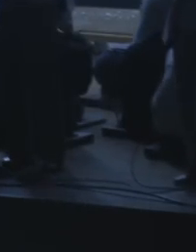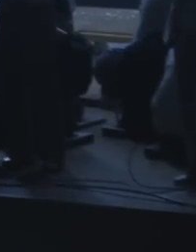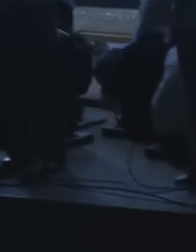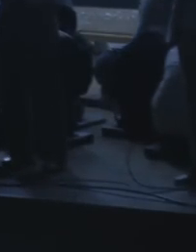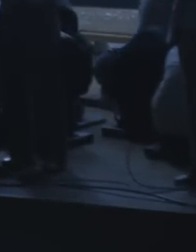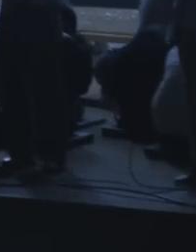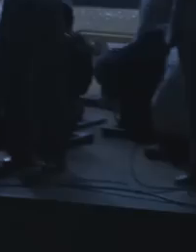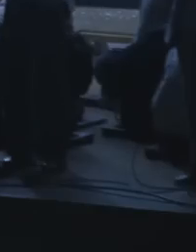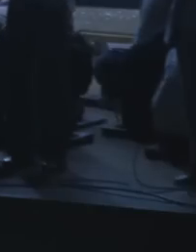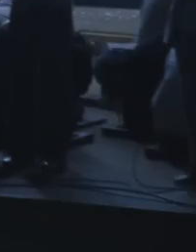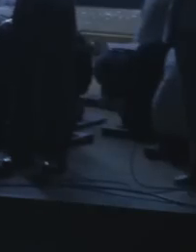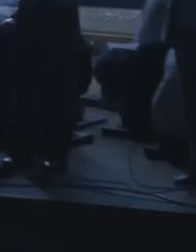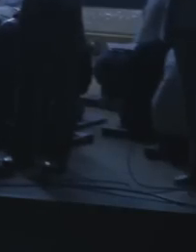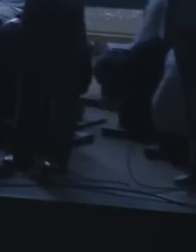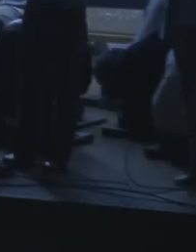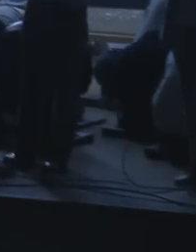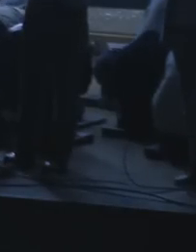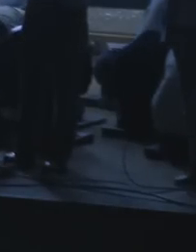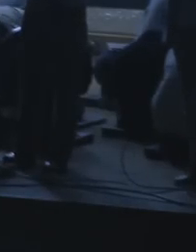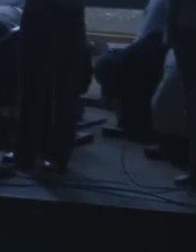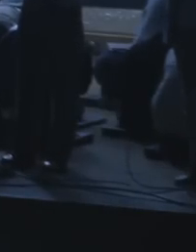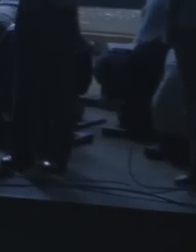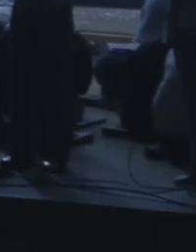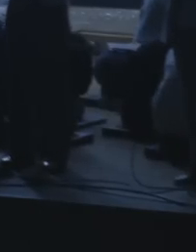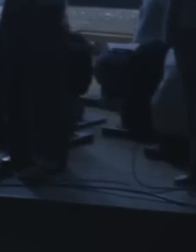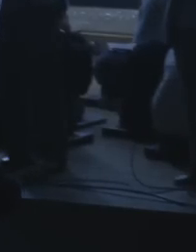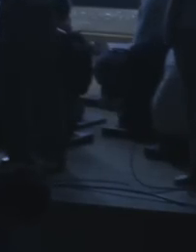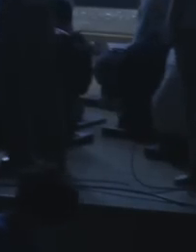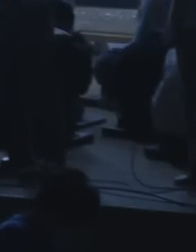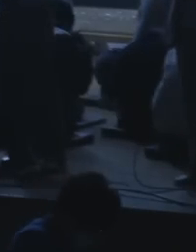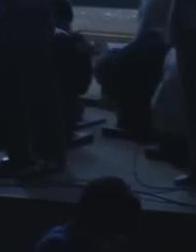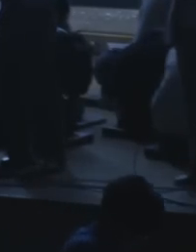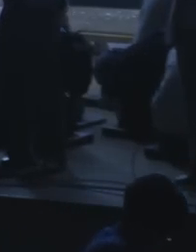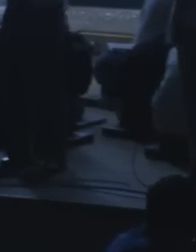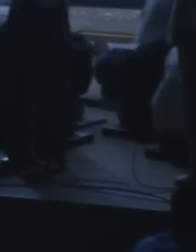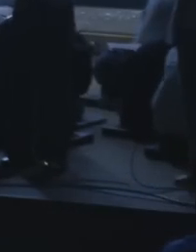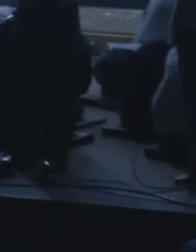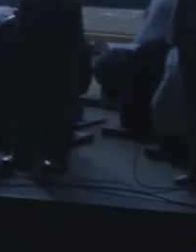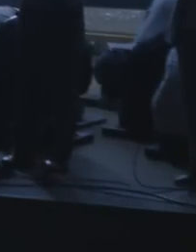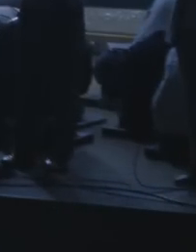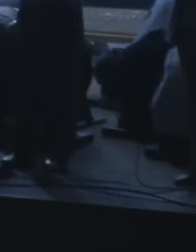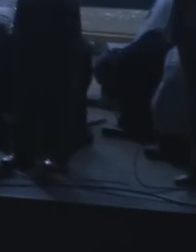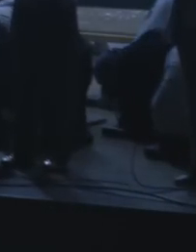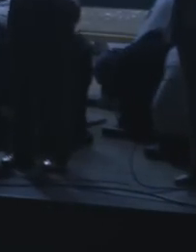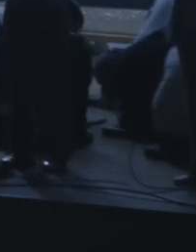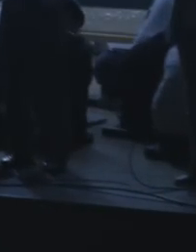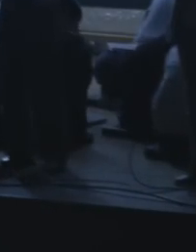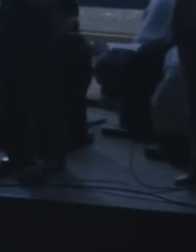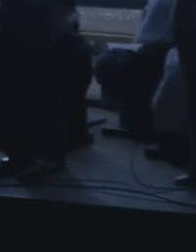나오게 하여 주시옵소서. 축복합니다. 하나님의 놀라운 백성들을 축복합니다.